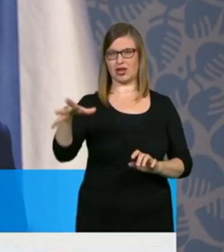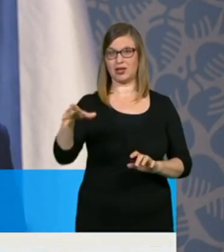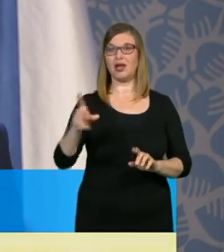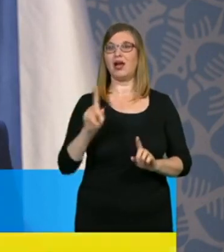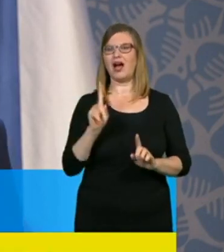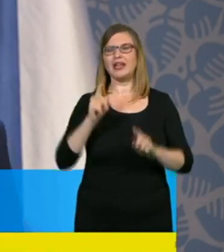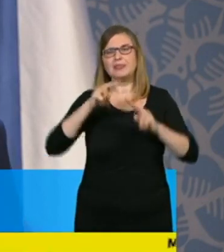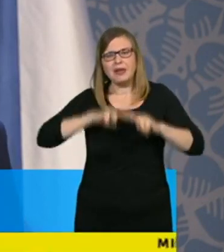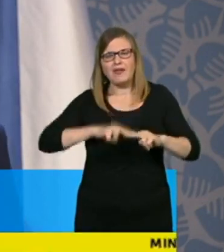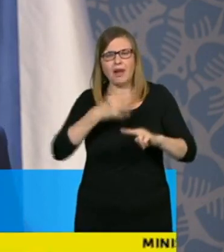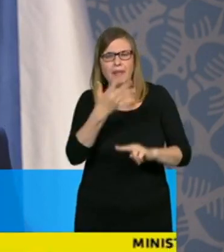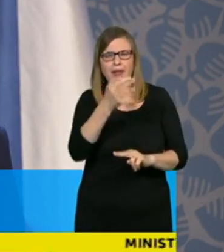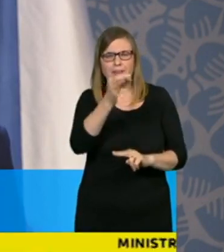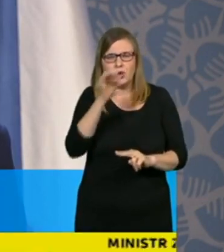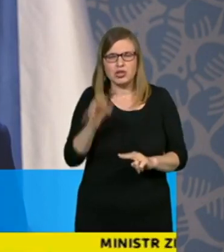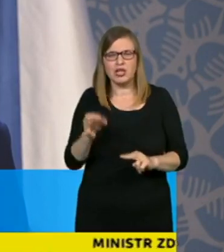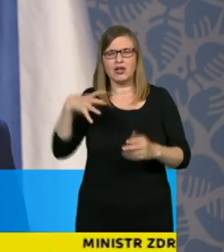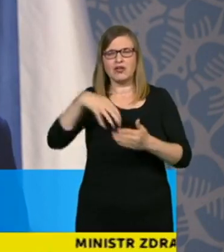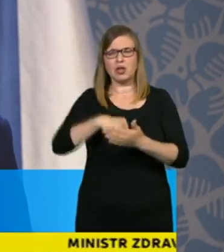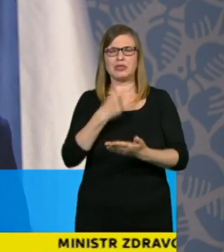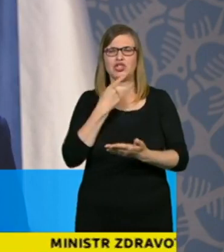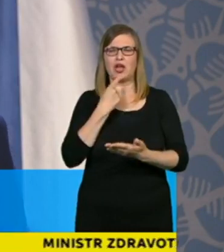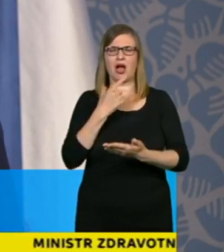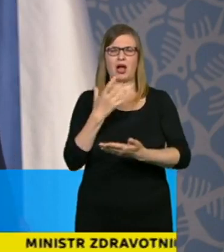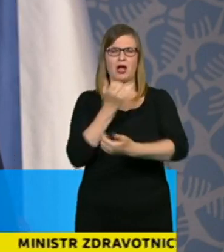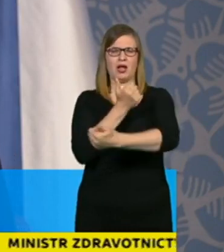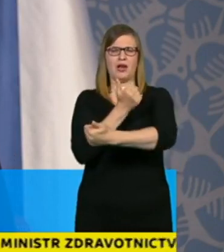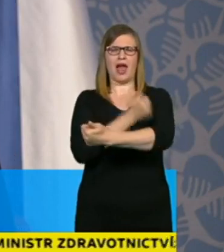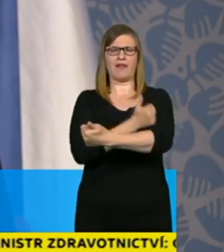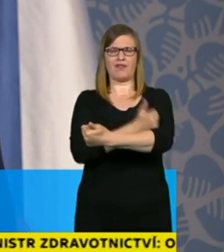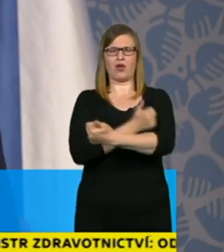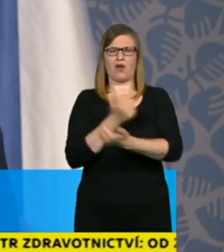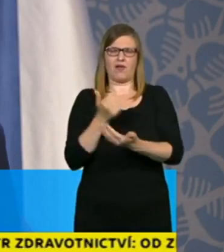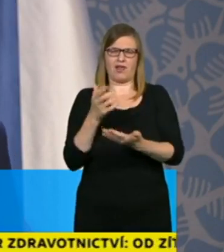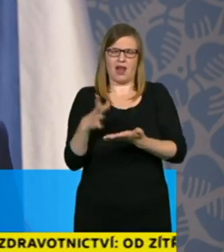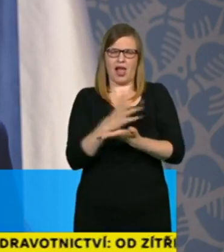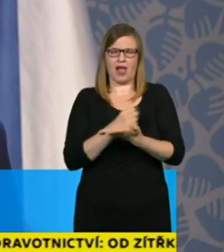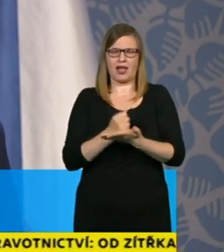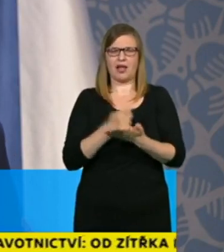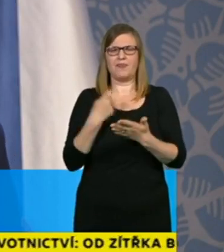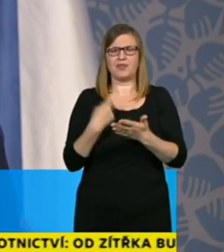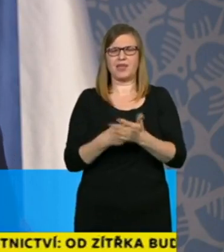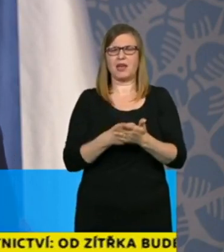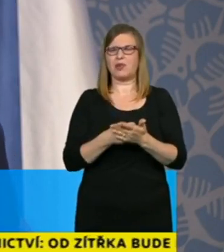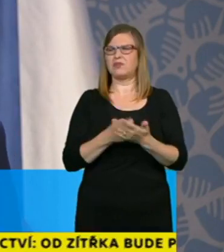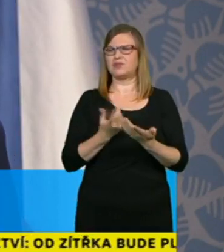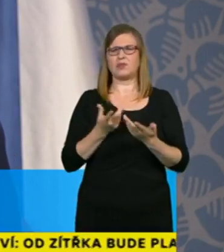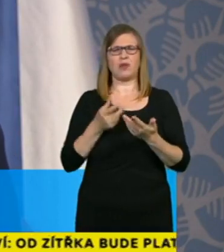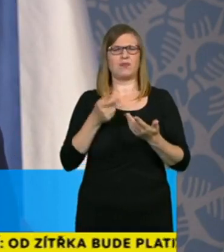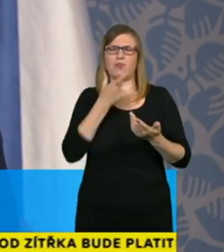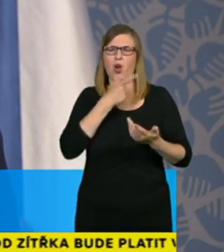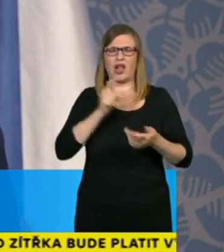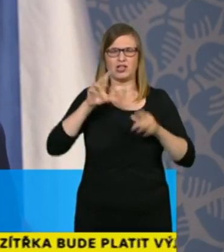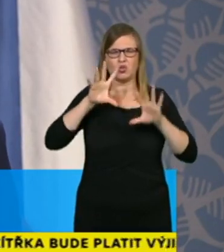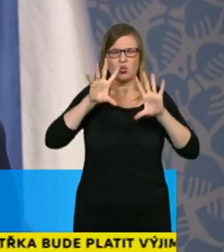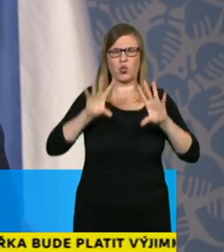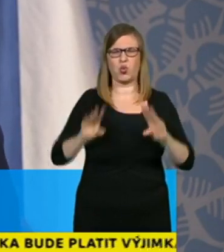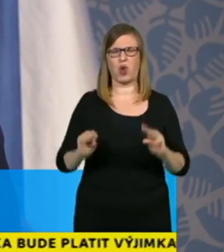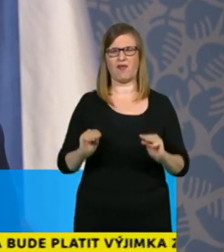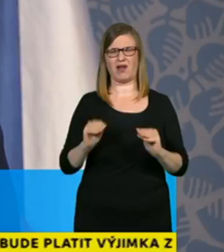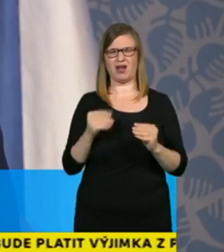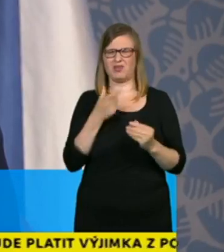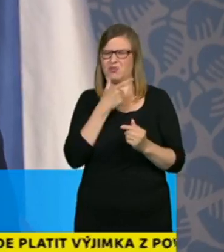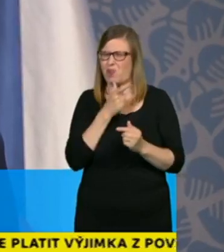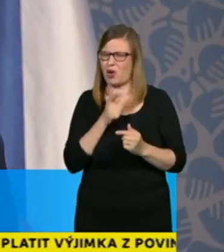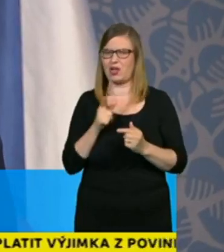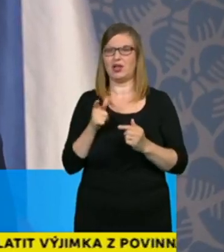a podobně, kde je nějaká vysoce návyková látka a jsou tam speciální pravidla pro to, musí se vést opiátová kniha, protože tam